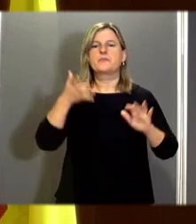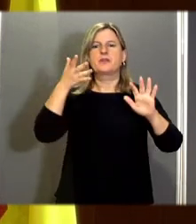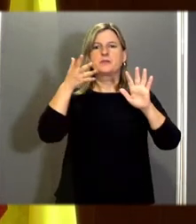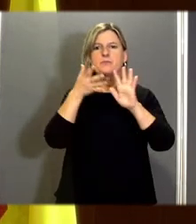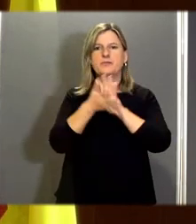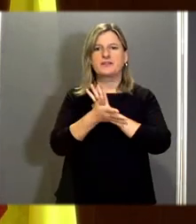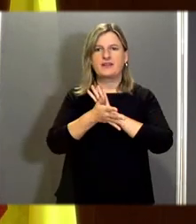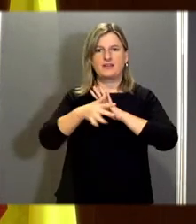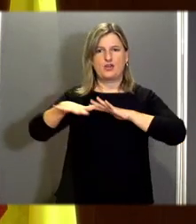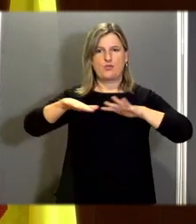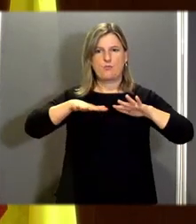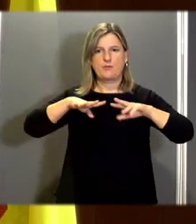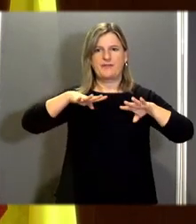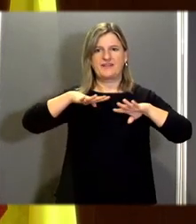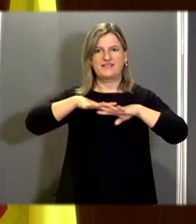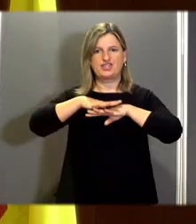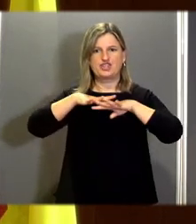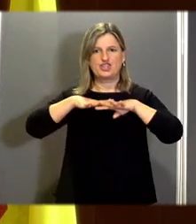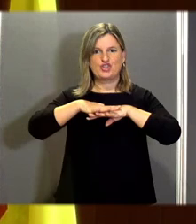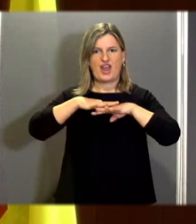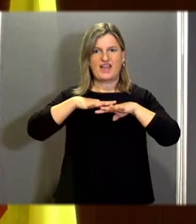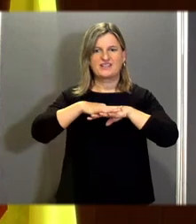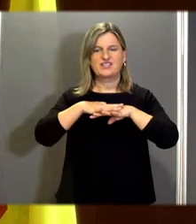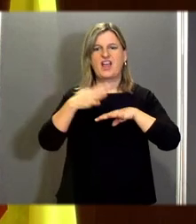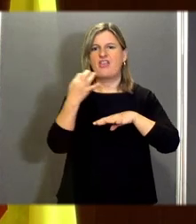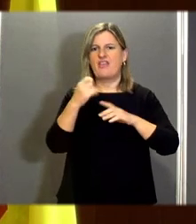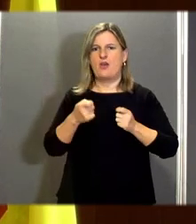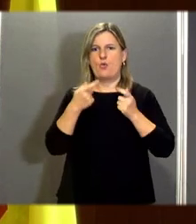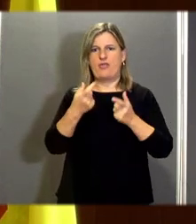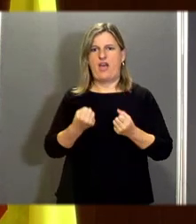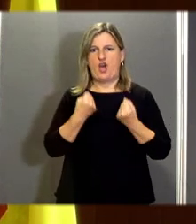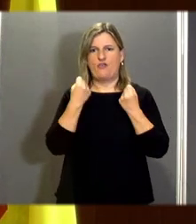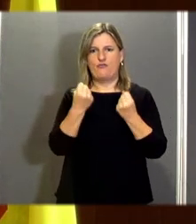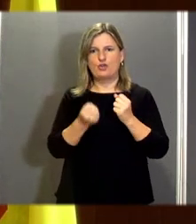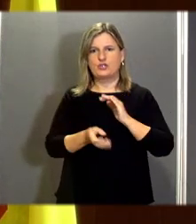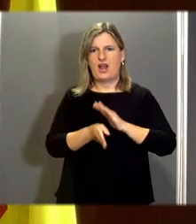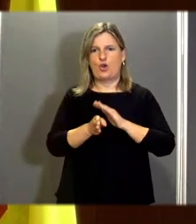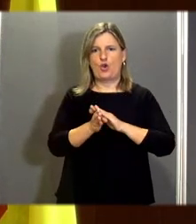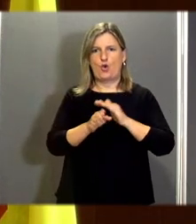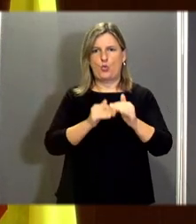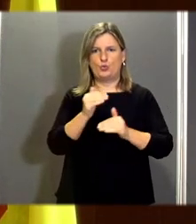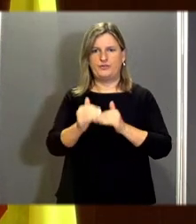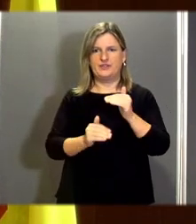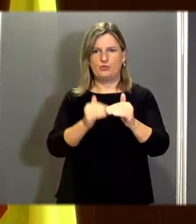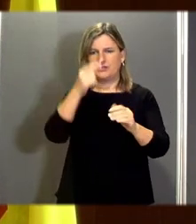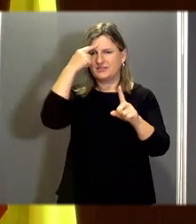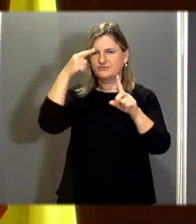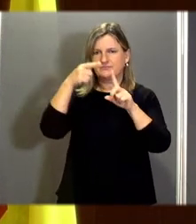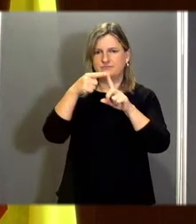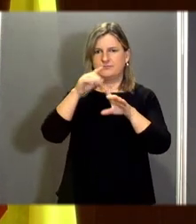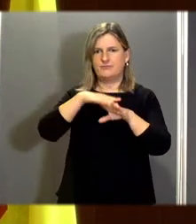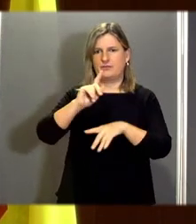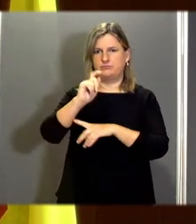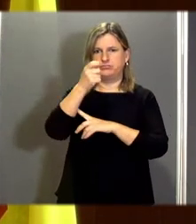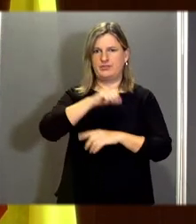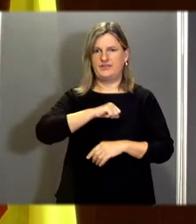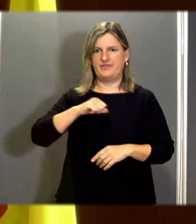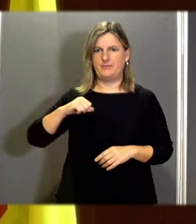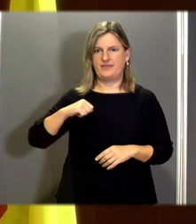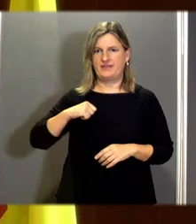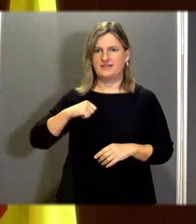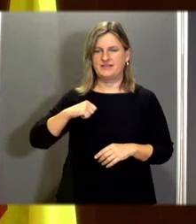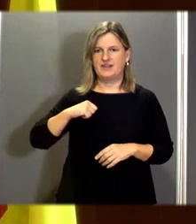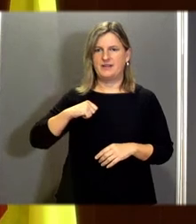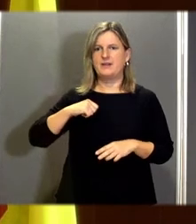aquest moviment, aquesta xarxa, li hem de donar força i continuïtat. Aquesta és la idea de la independència, per